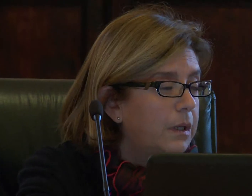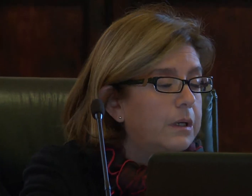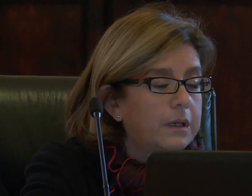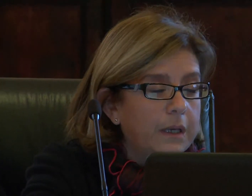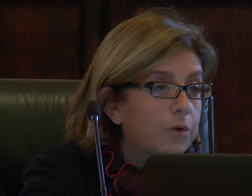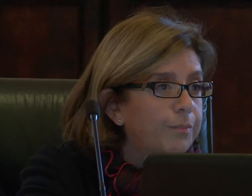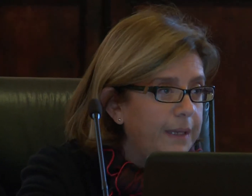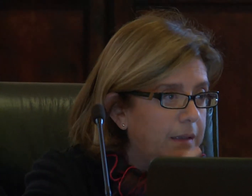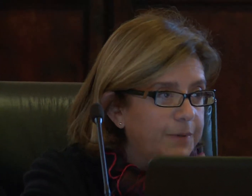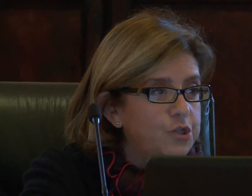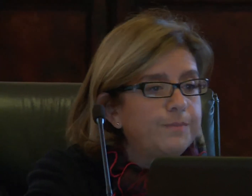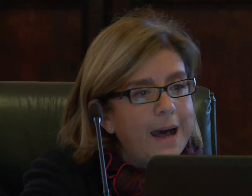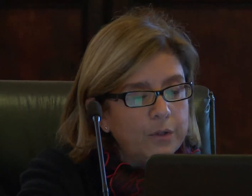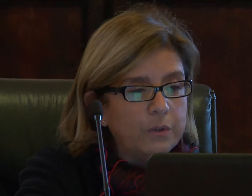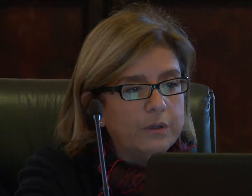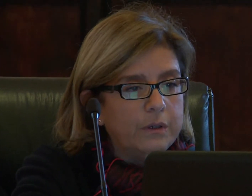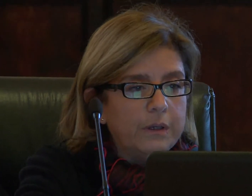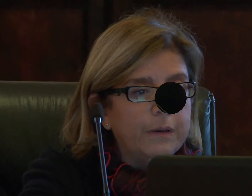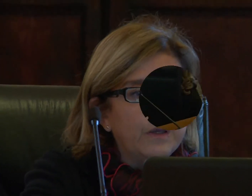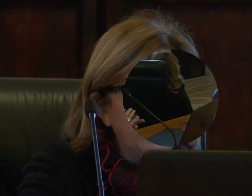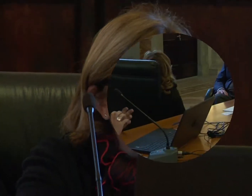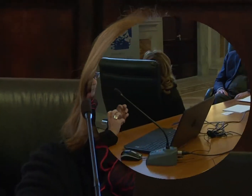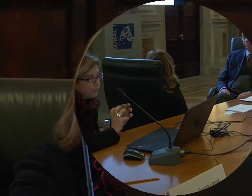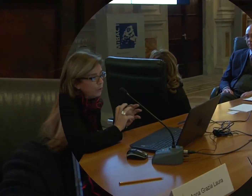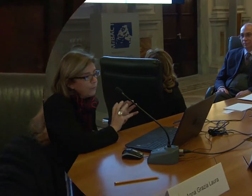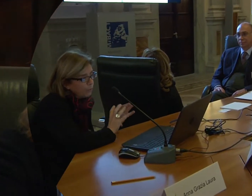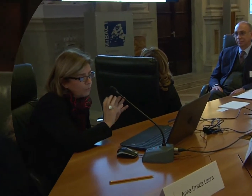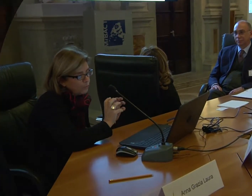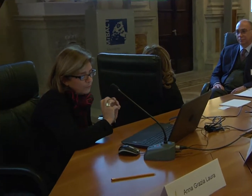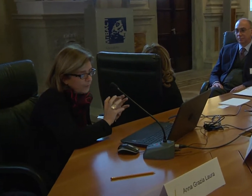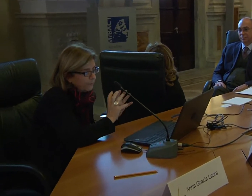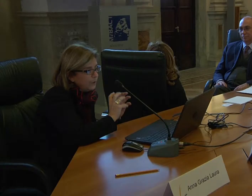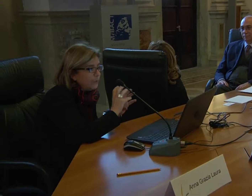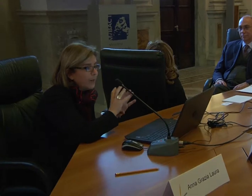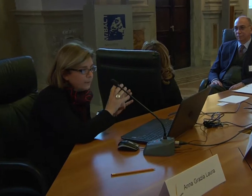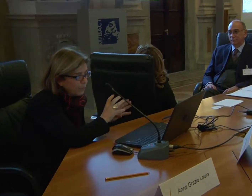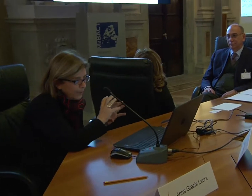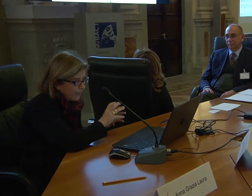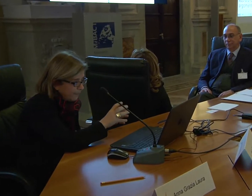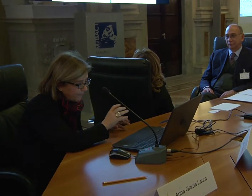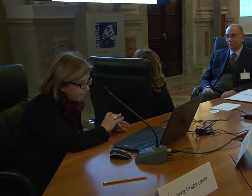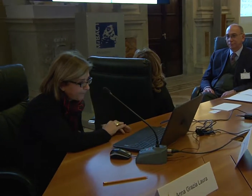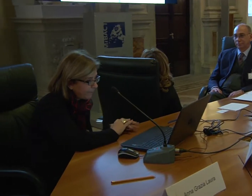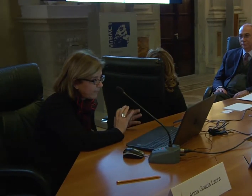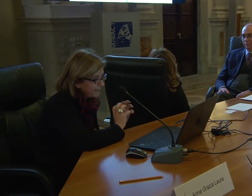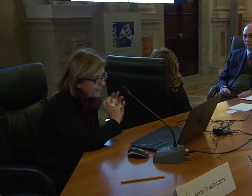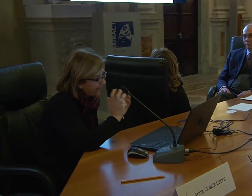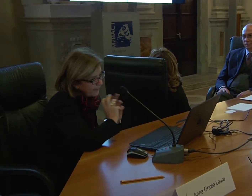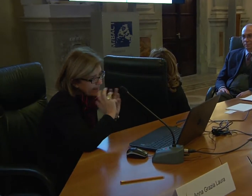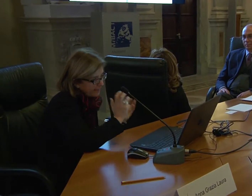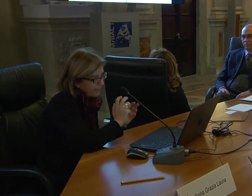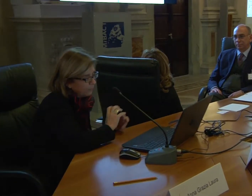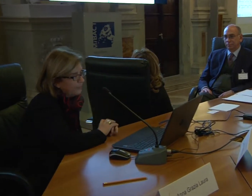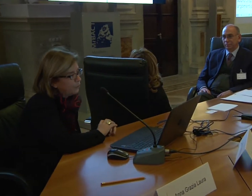4 argomenti principali e per ogni modulo sono stati poi individuati 2 temi